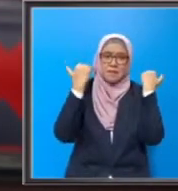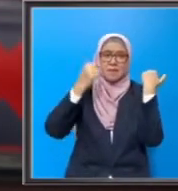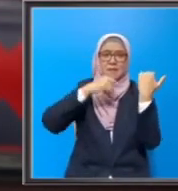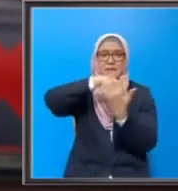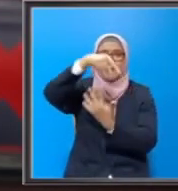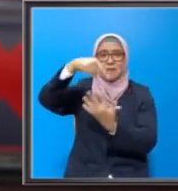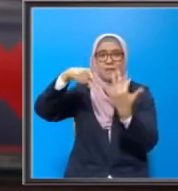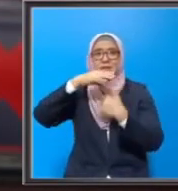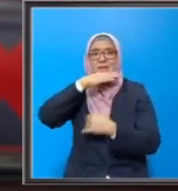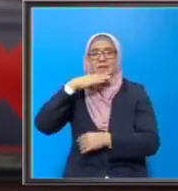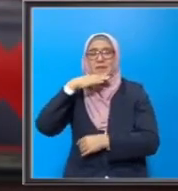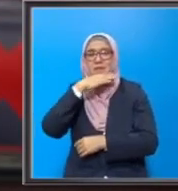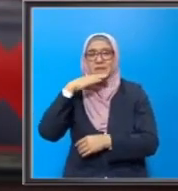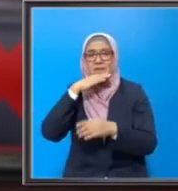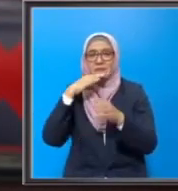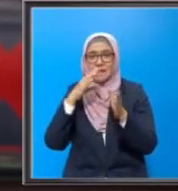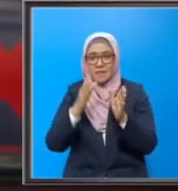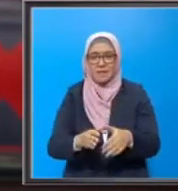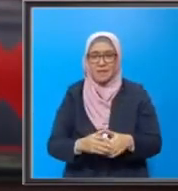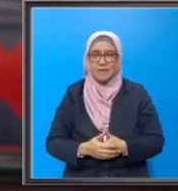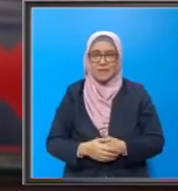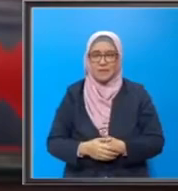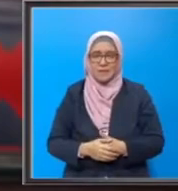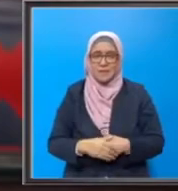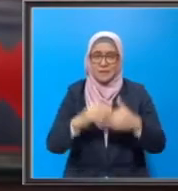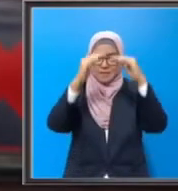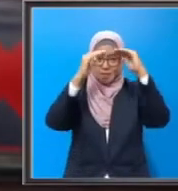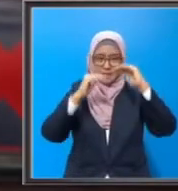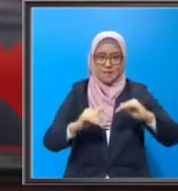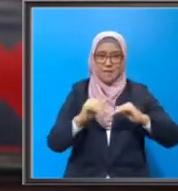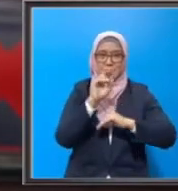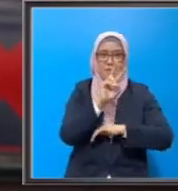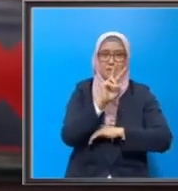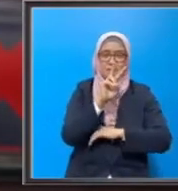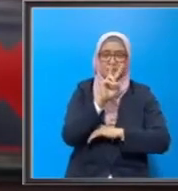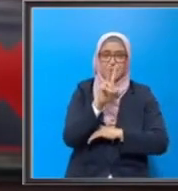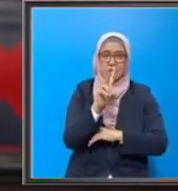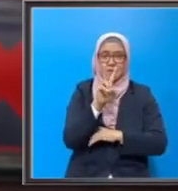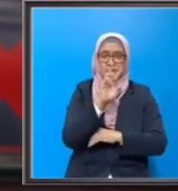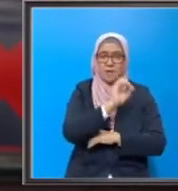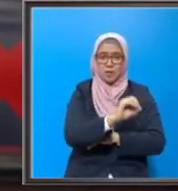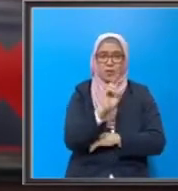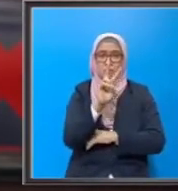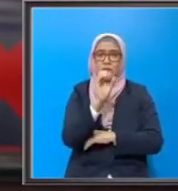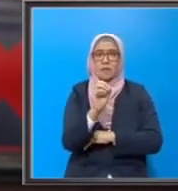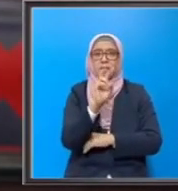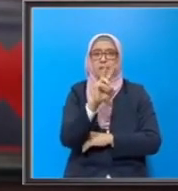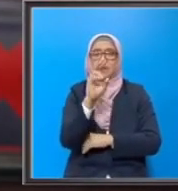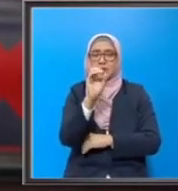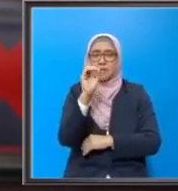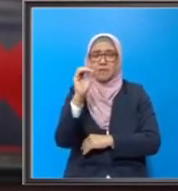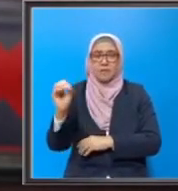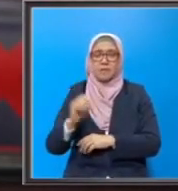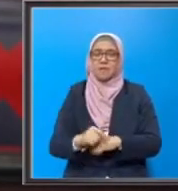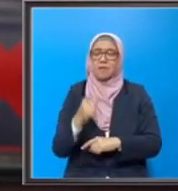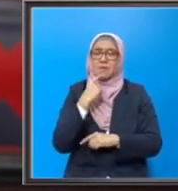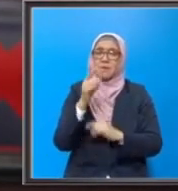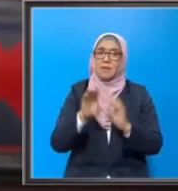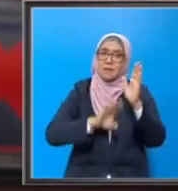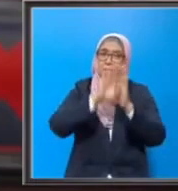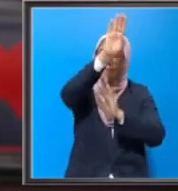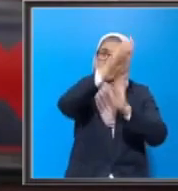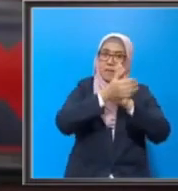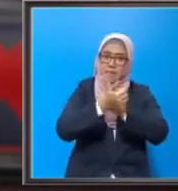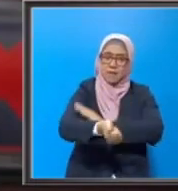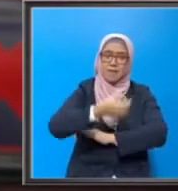kalangan beliau terusnya kosong 200 200 pembangunan kemah rem kemahiran